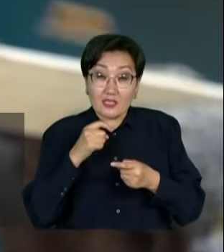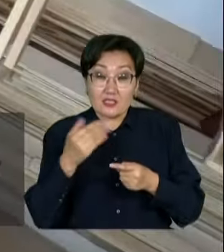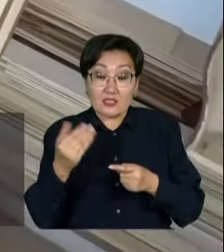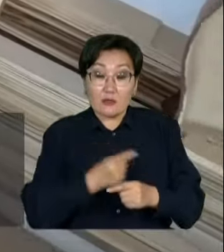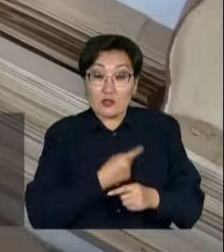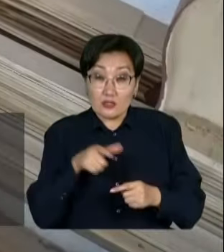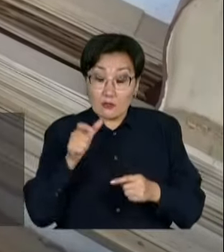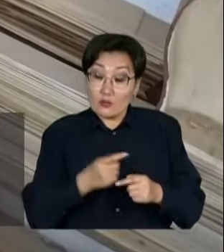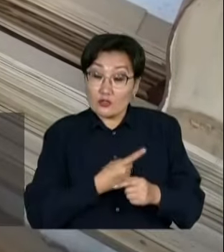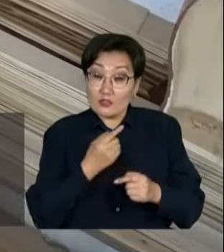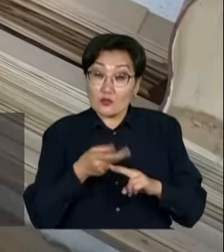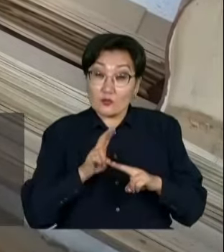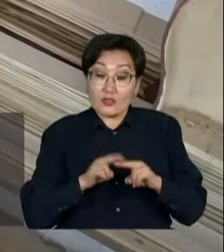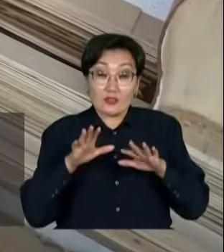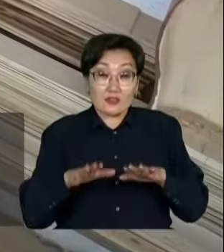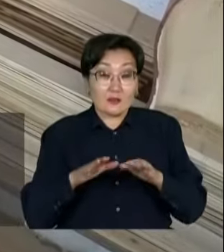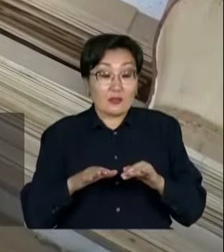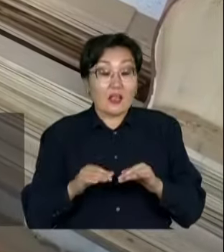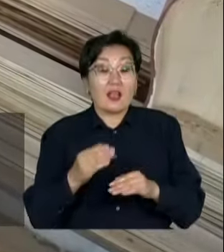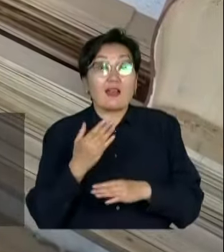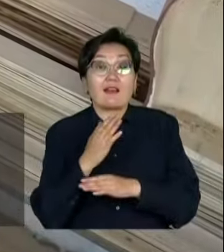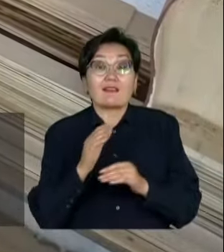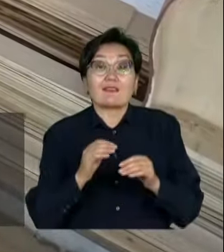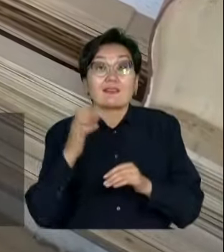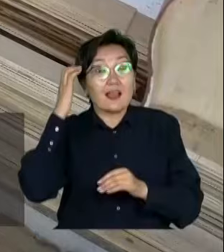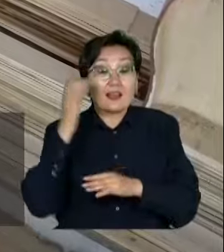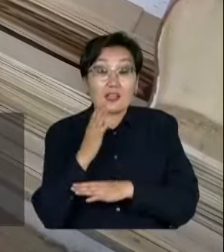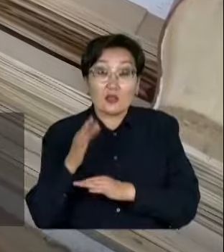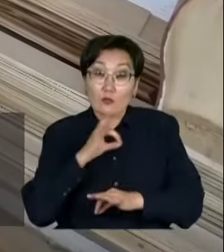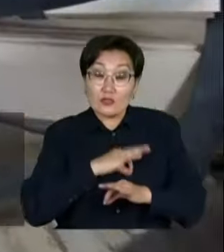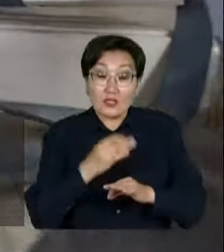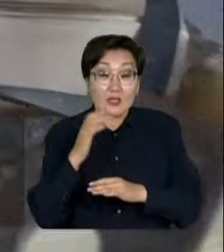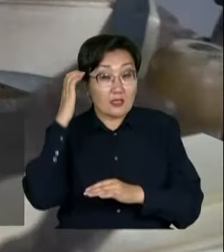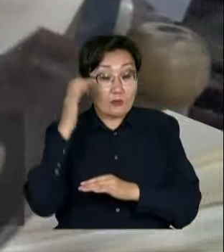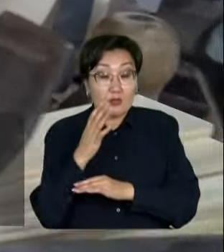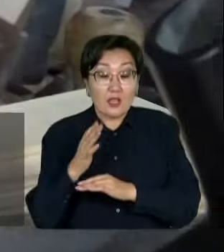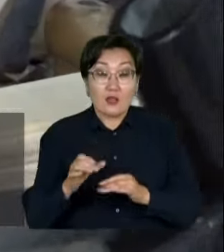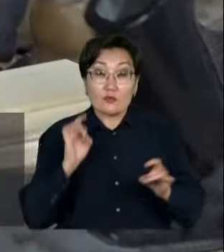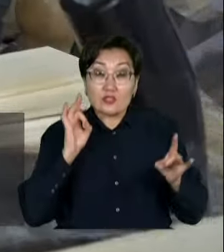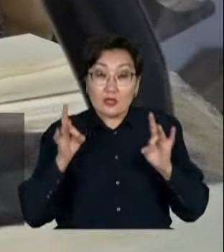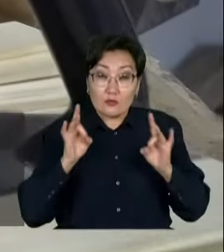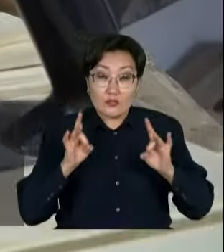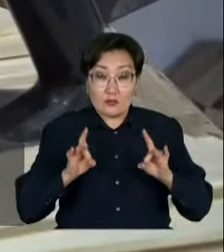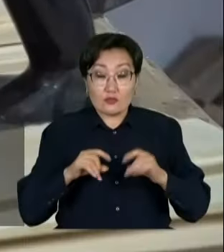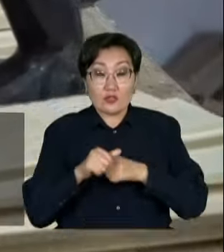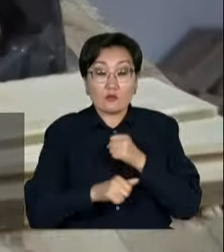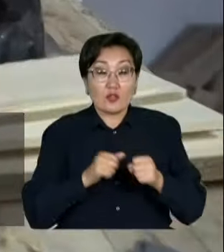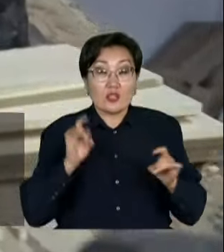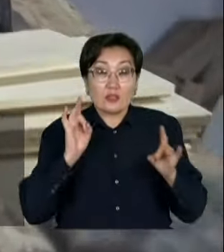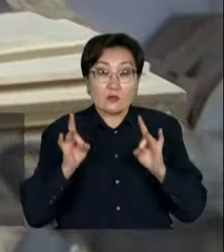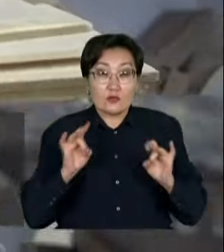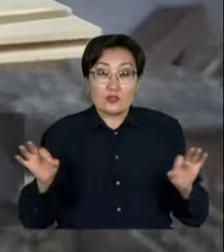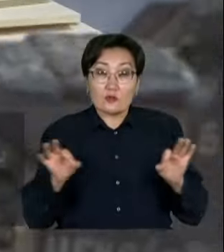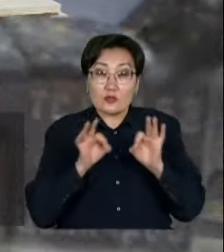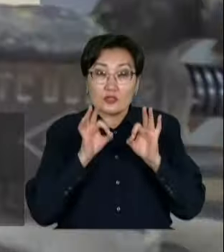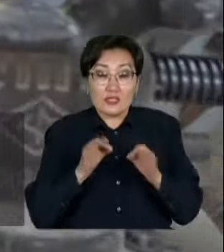өзі. Шебер сондықтан жергілікті қара ағашты пайдаланады. Өйткені қара ағаш акустикалық материал, әрі дыбыстың тербелісі мен